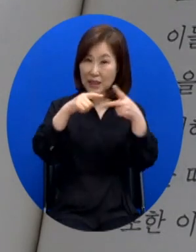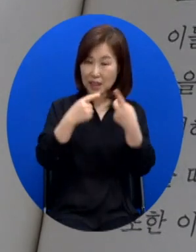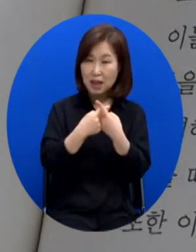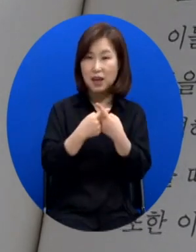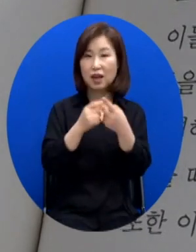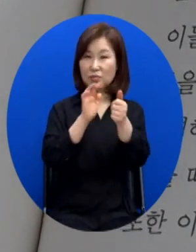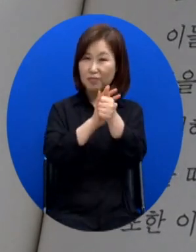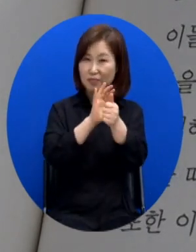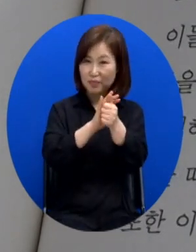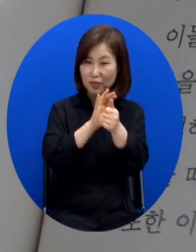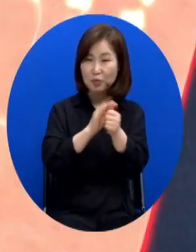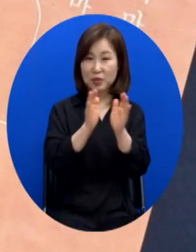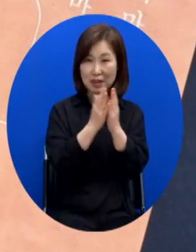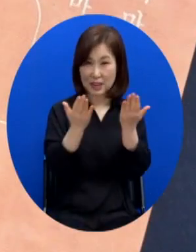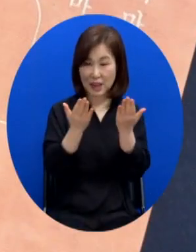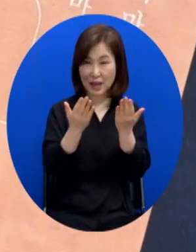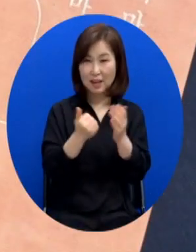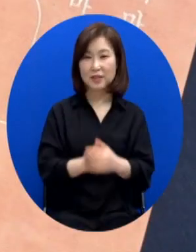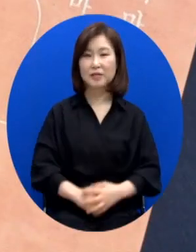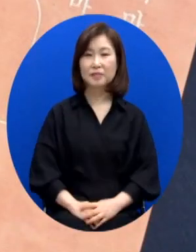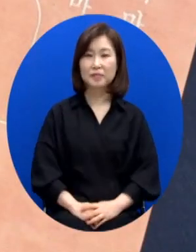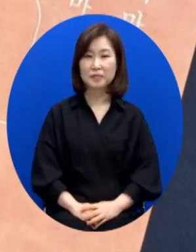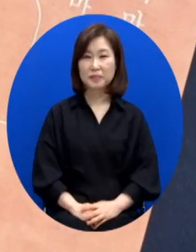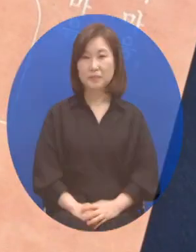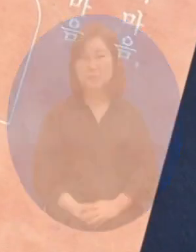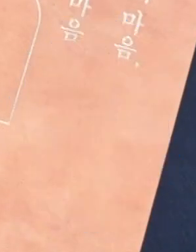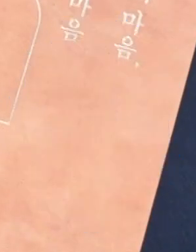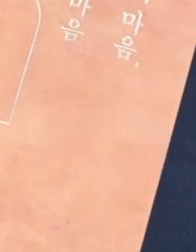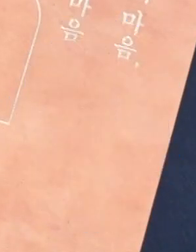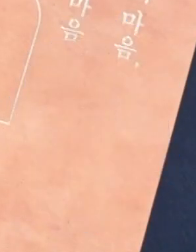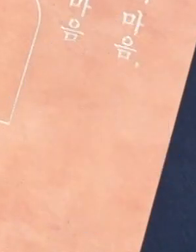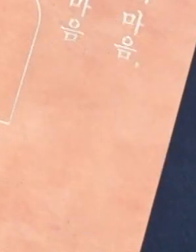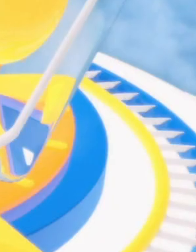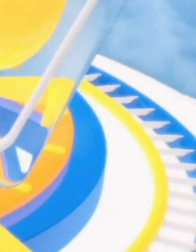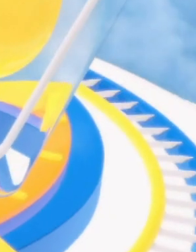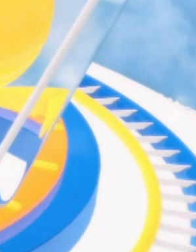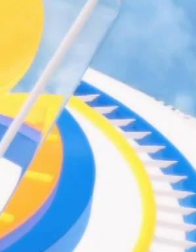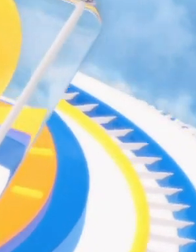돕는 책입니다. CTS 뉴스 이한승입니다.